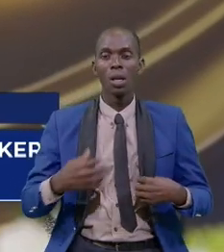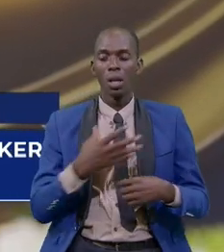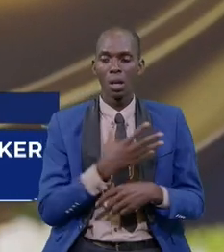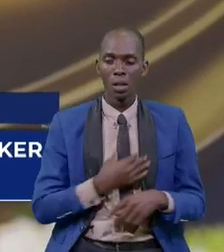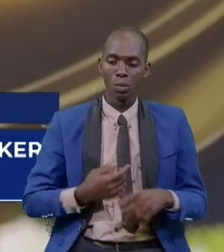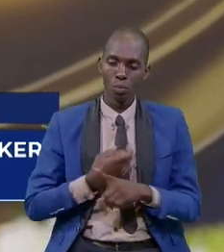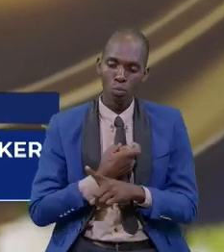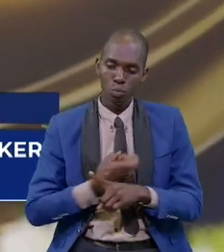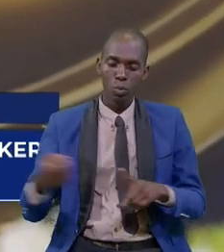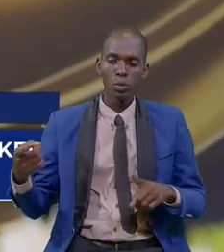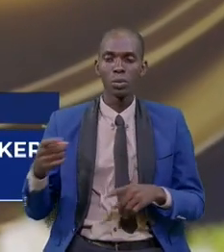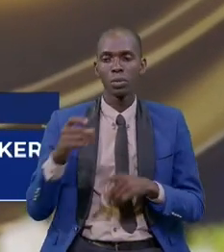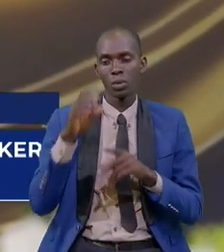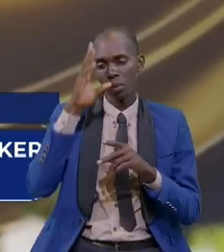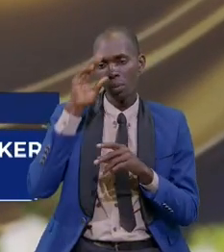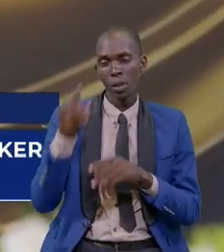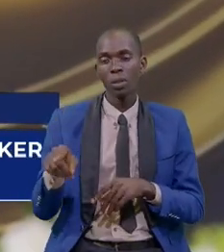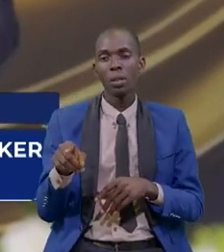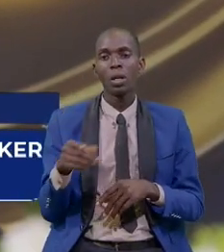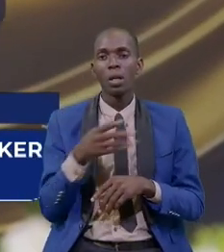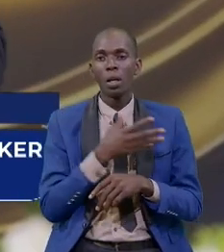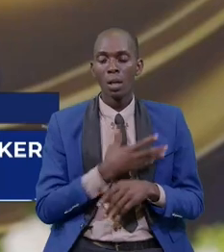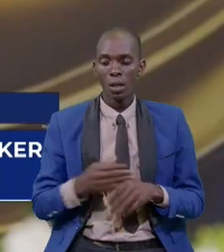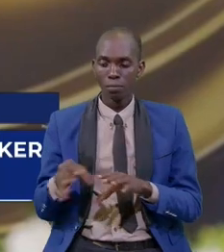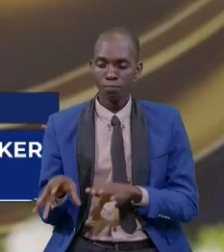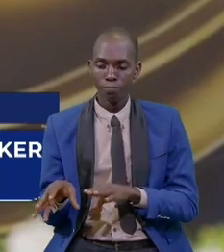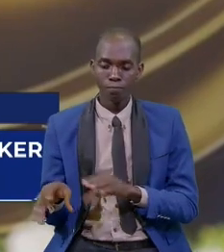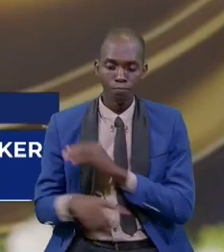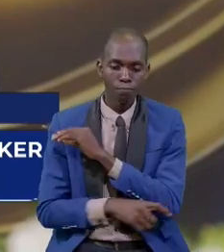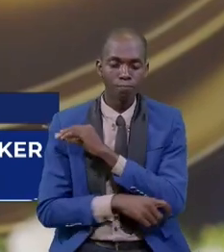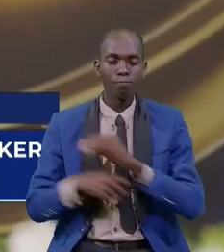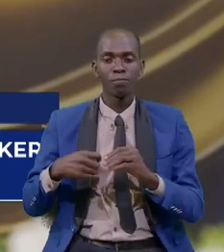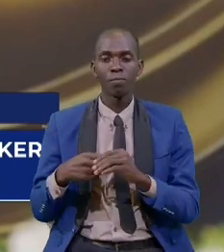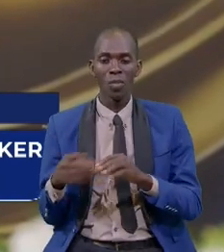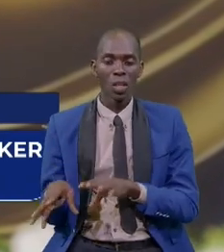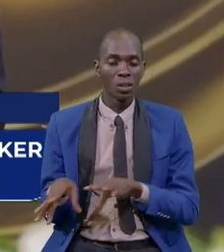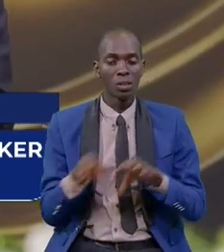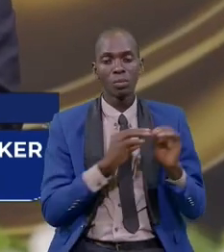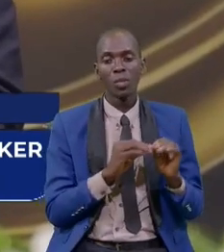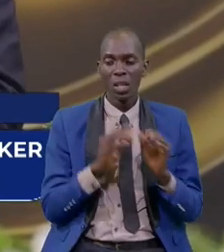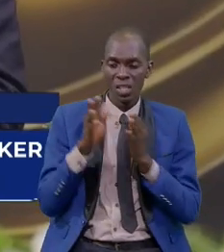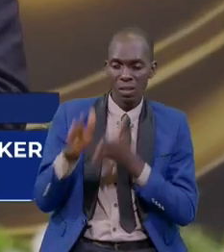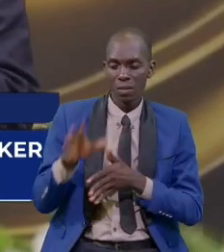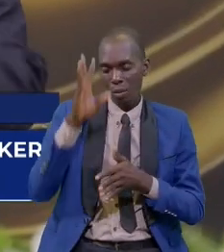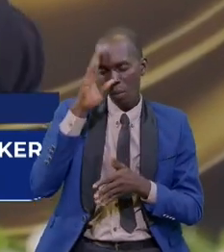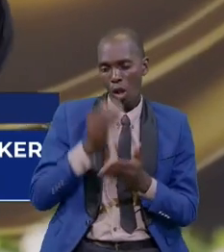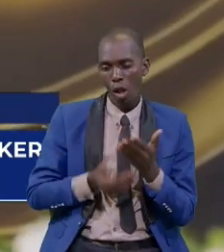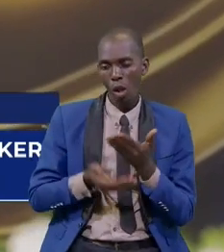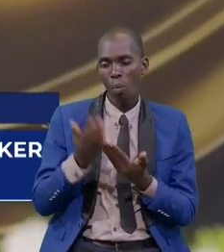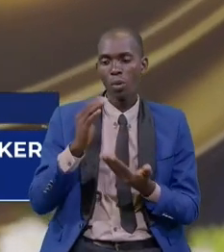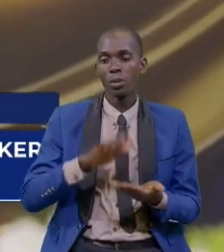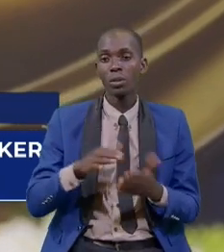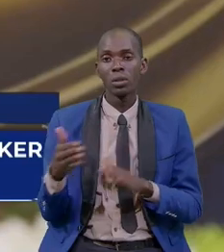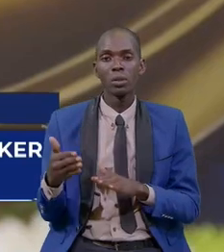chargèrent de coups et s'en allèrent, le laissant à demi-mort. Ça, c'est l'histoire.